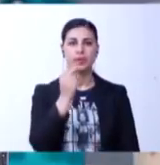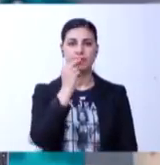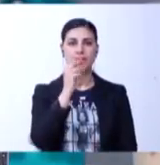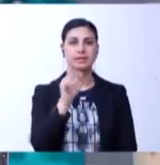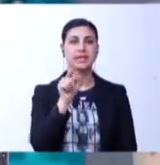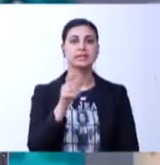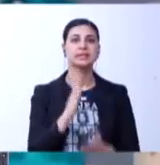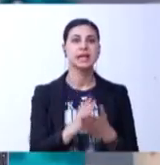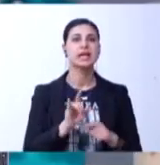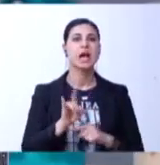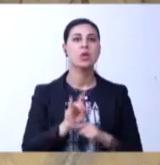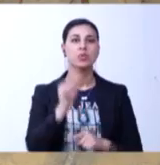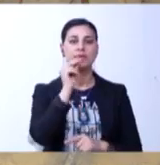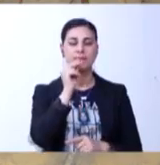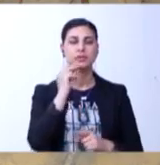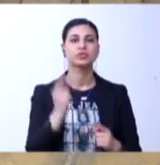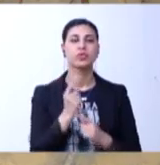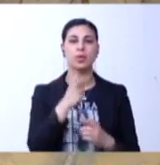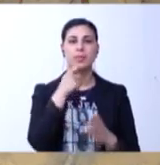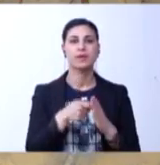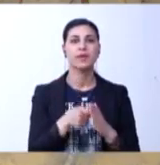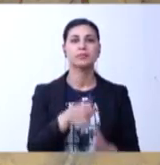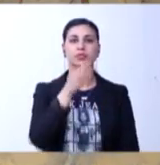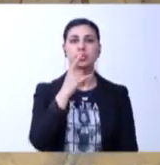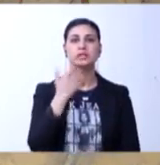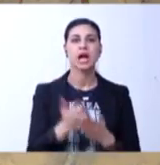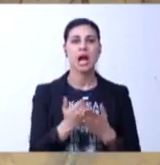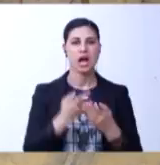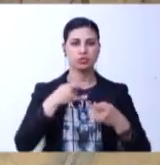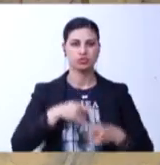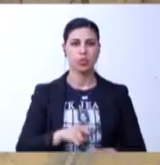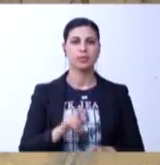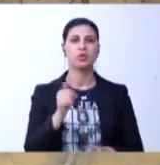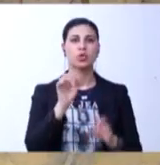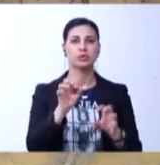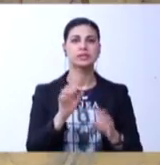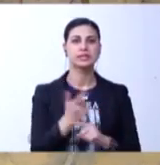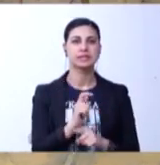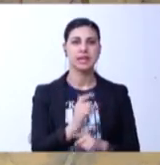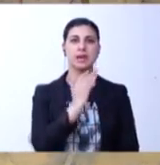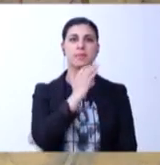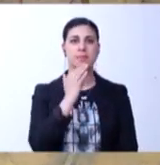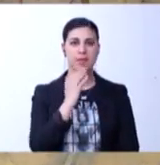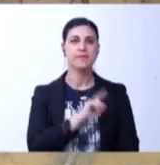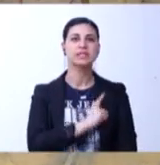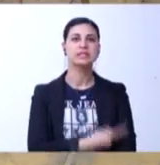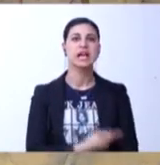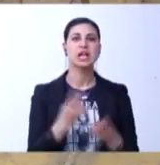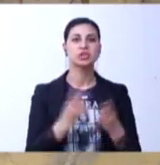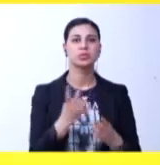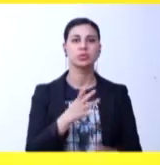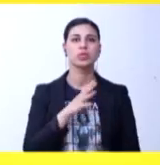და ის არის ხელოვნურ კვებაზე. ბუნებრივი კვების დროს ახალშობილი, როგორც წესი, დიდი ძალისხმევა ჭირდება იმისთვის, რომ